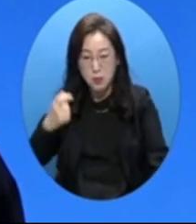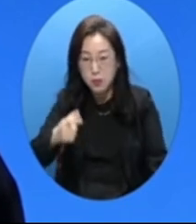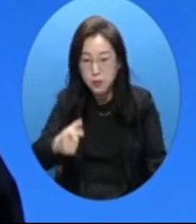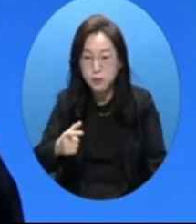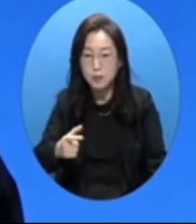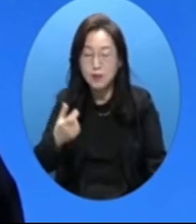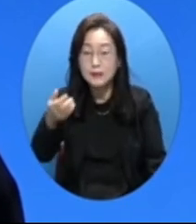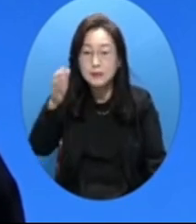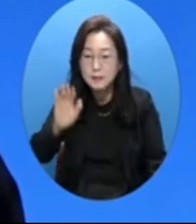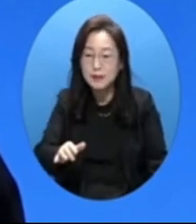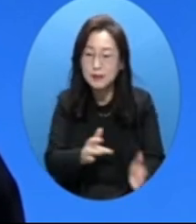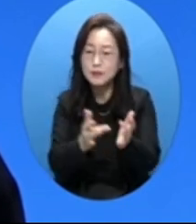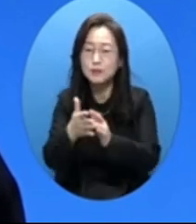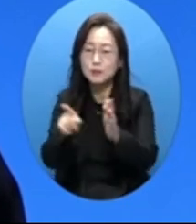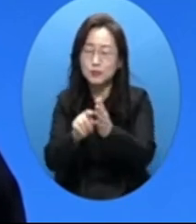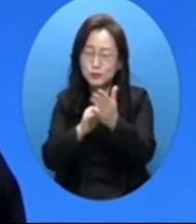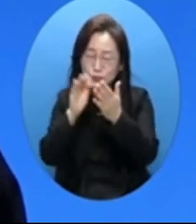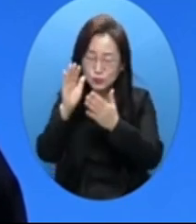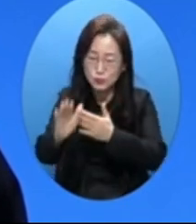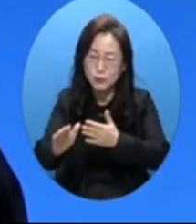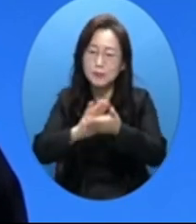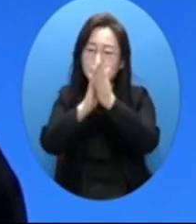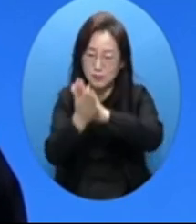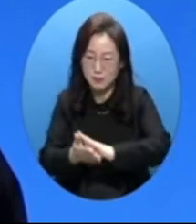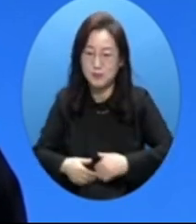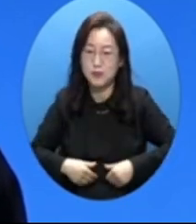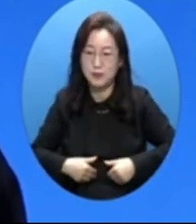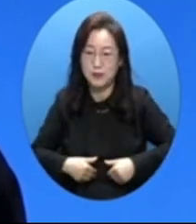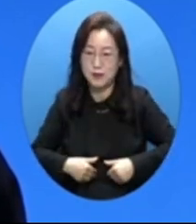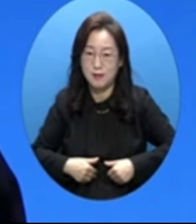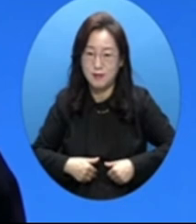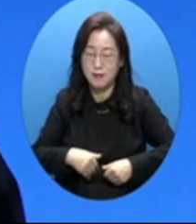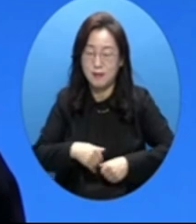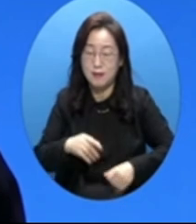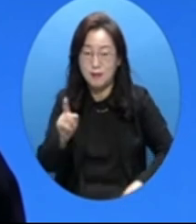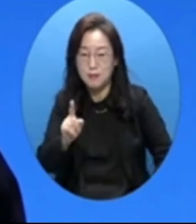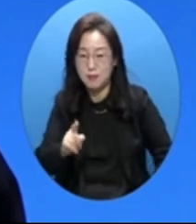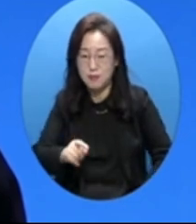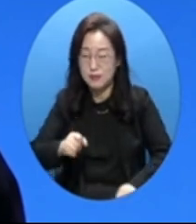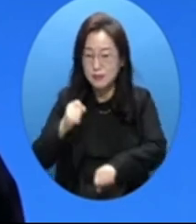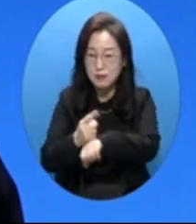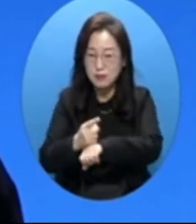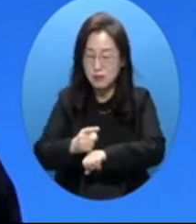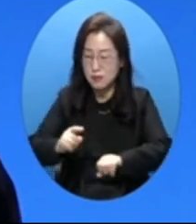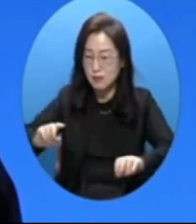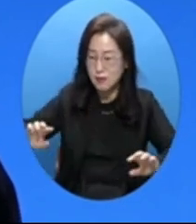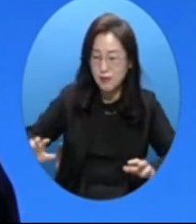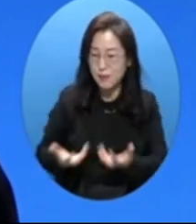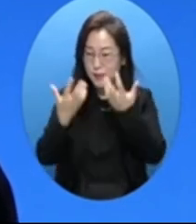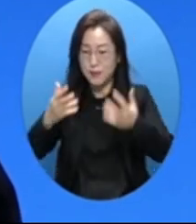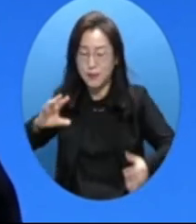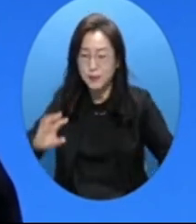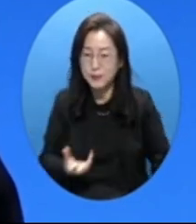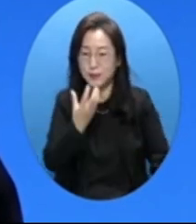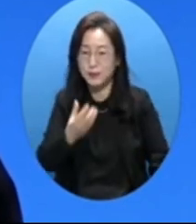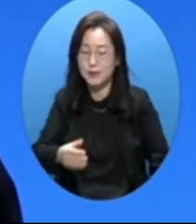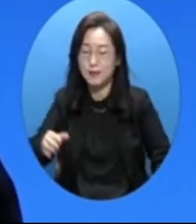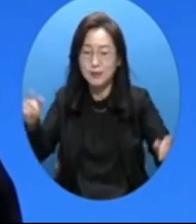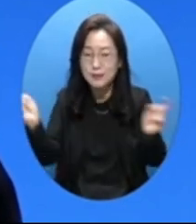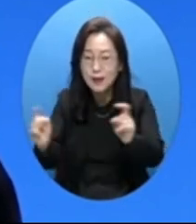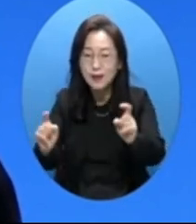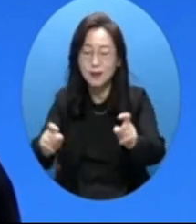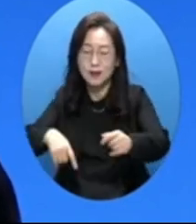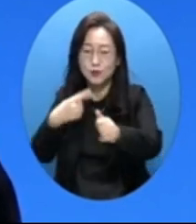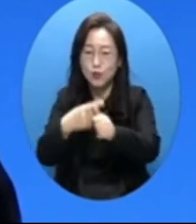예수 믿고 난다면 달라져야 됩니다 함부로 거짓 성격으로 인해서 소리 지르고 싸우고 욕하고